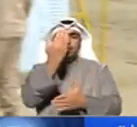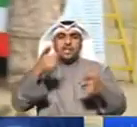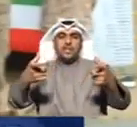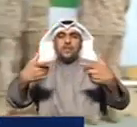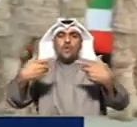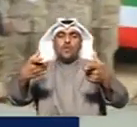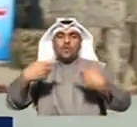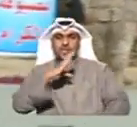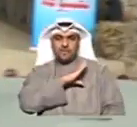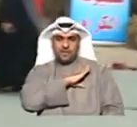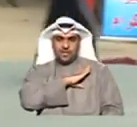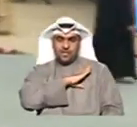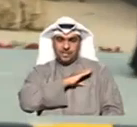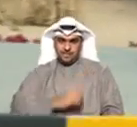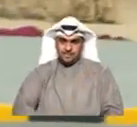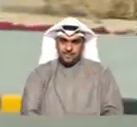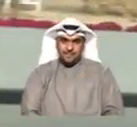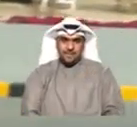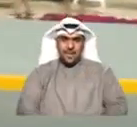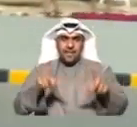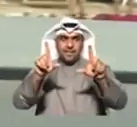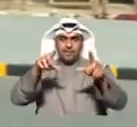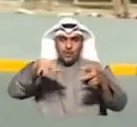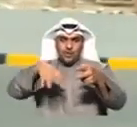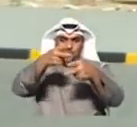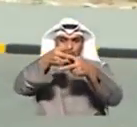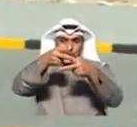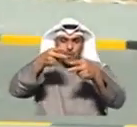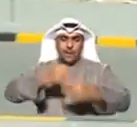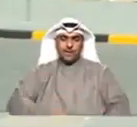التكنولوجية الحربية. رائد الشمري لتلفزيون دولة الكويت.